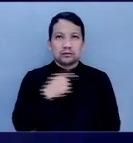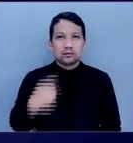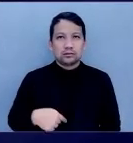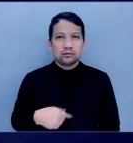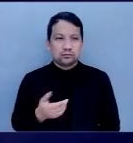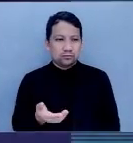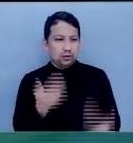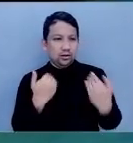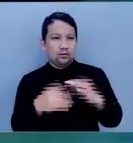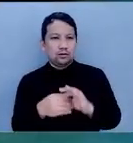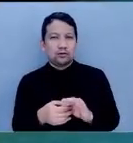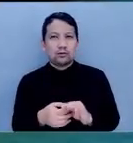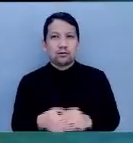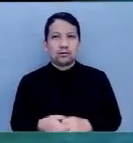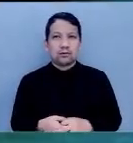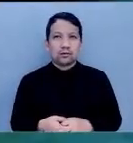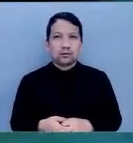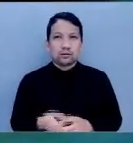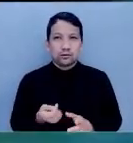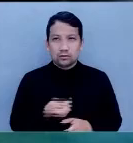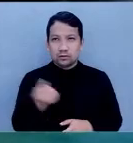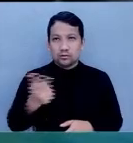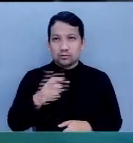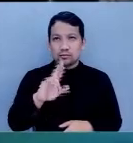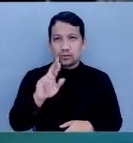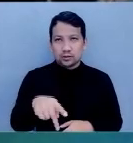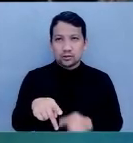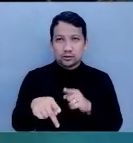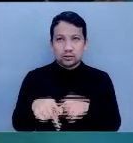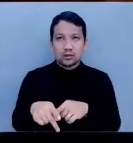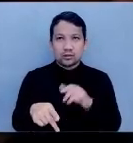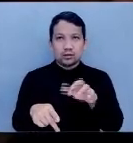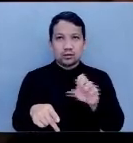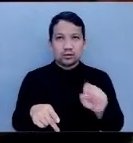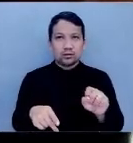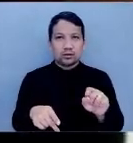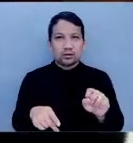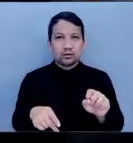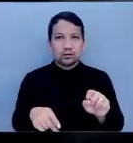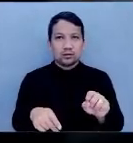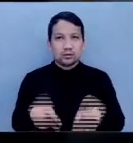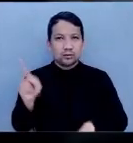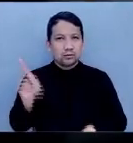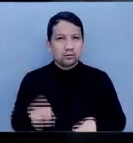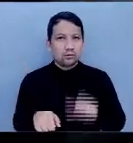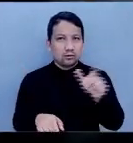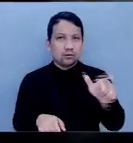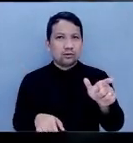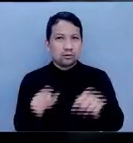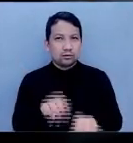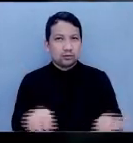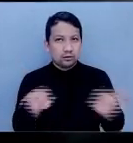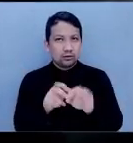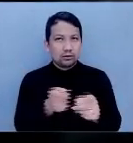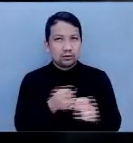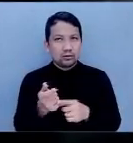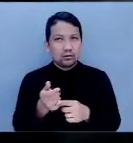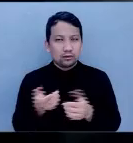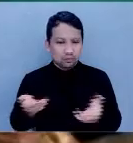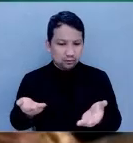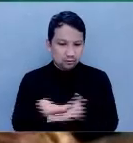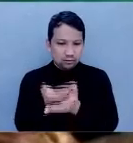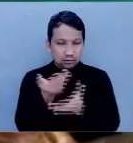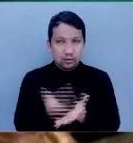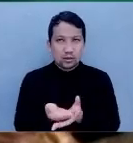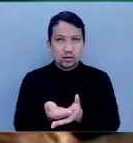hamon sa Pilipinas, naalisin ang BRP Sierra Madre sa Ayungin Shoal. Ang giit nila, dapat alisin ang nakasadsad na barko sa